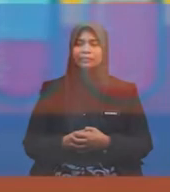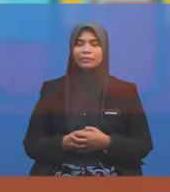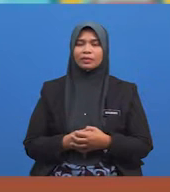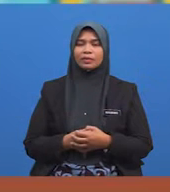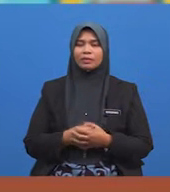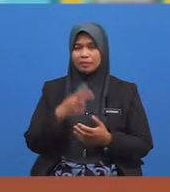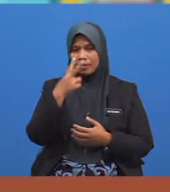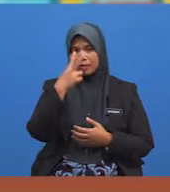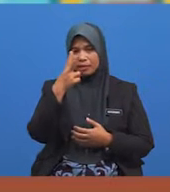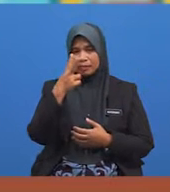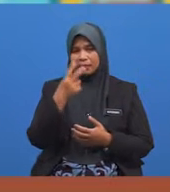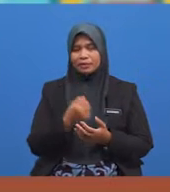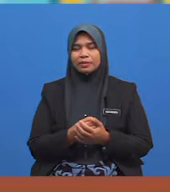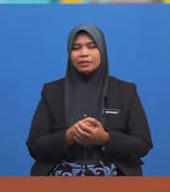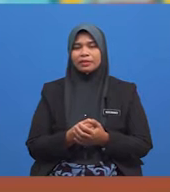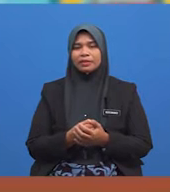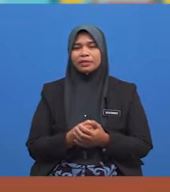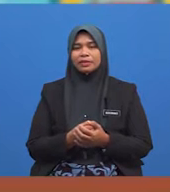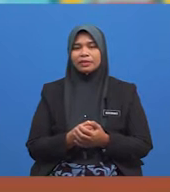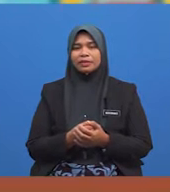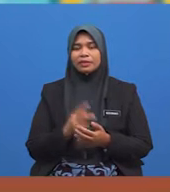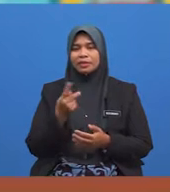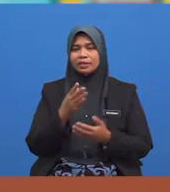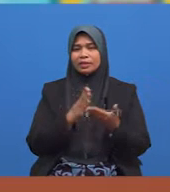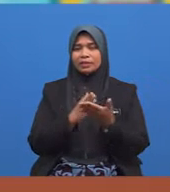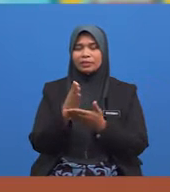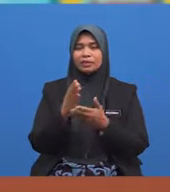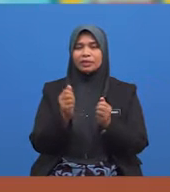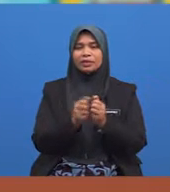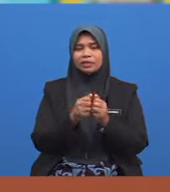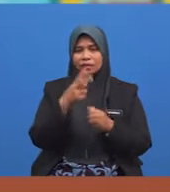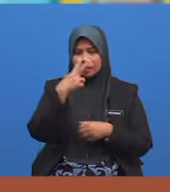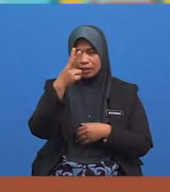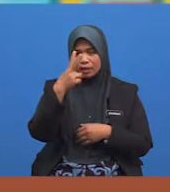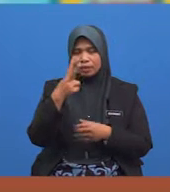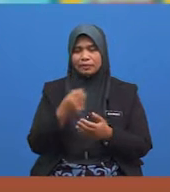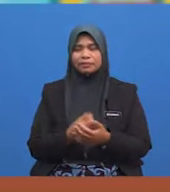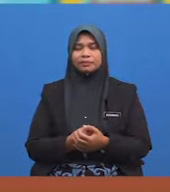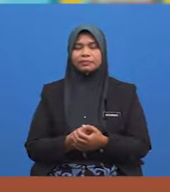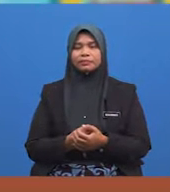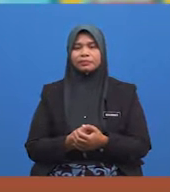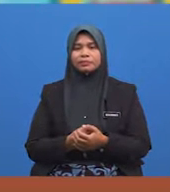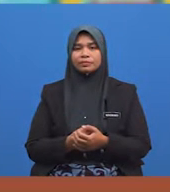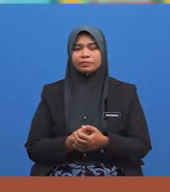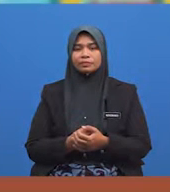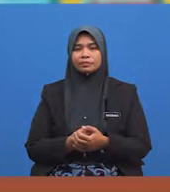Dapat tak murid-murid? Mari kita teruskan dengan melihat pembinaan kekunci dikotomi.